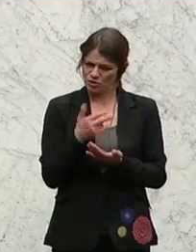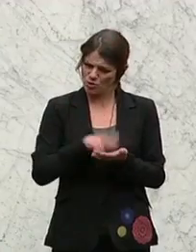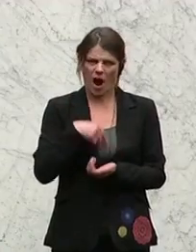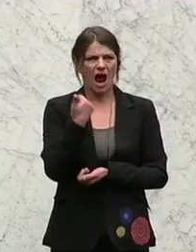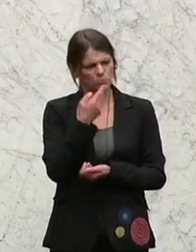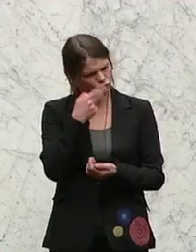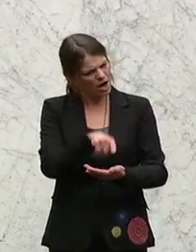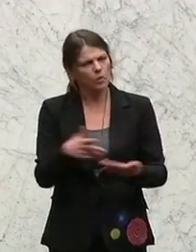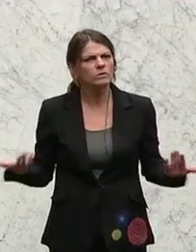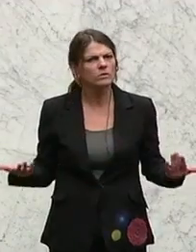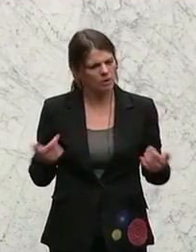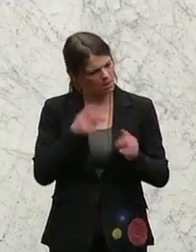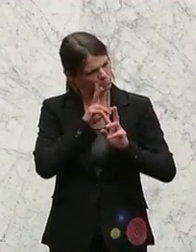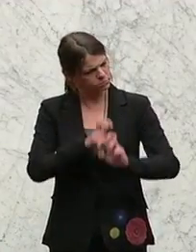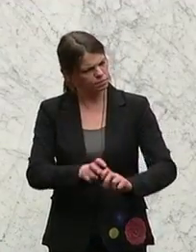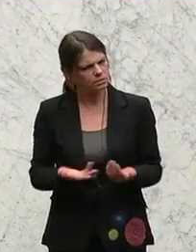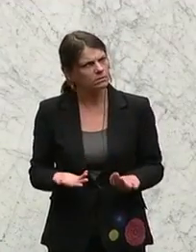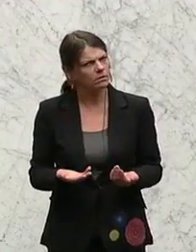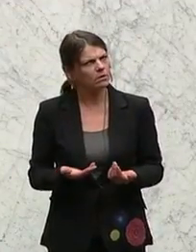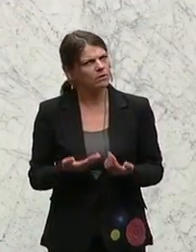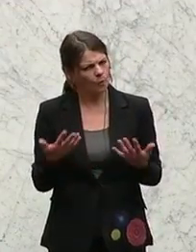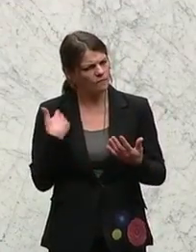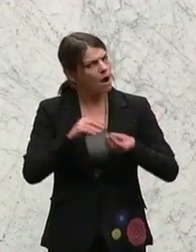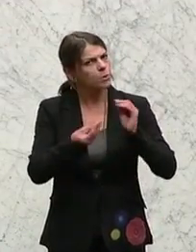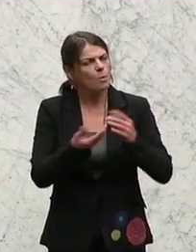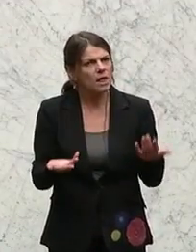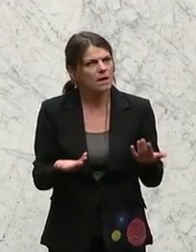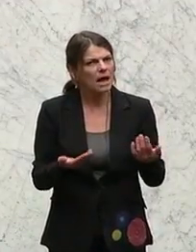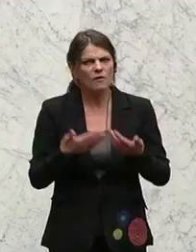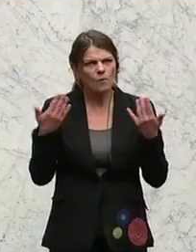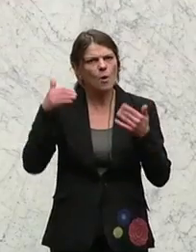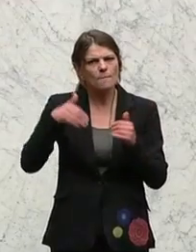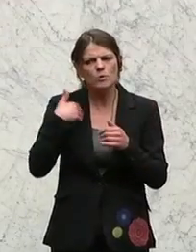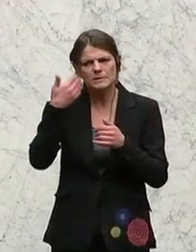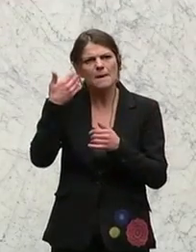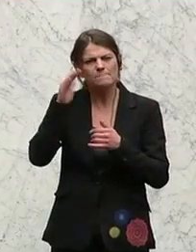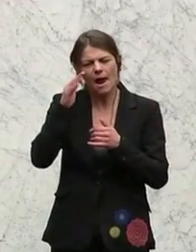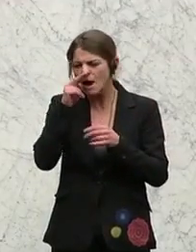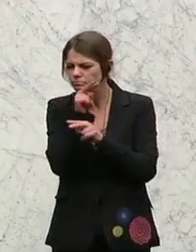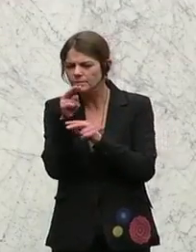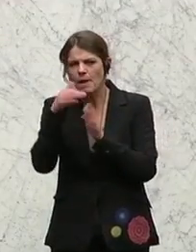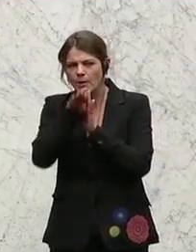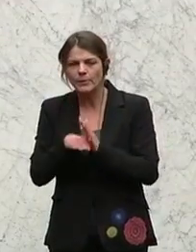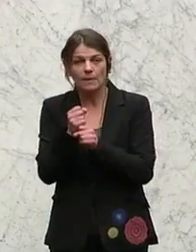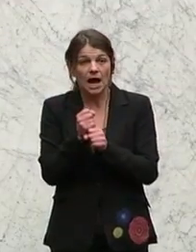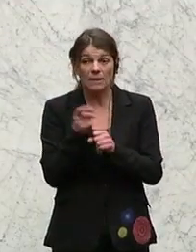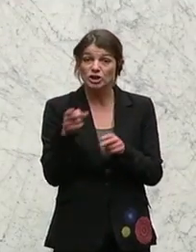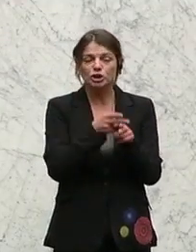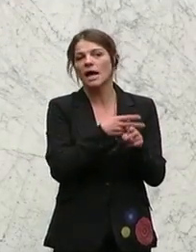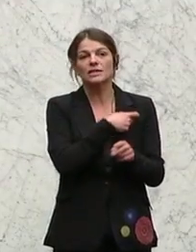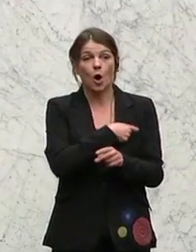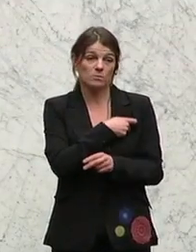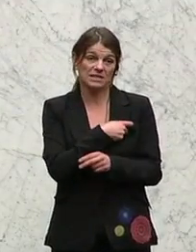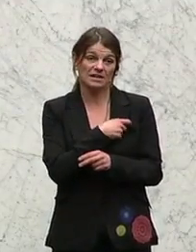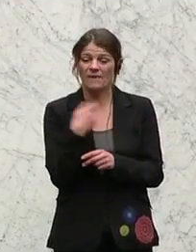genau drauf zu schauen, zu evaluieren, wo sind da Probleme und wo muss man nachschärfen. Und bei den Staatskommissären, die ein